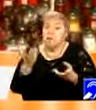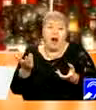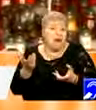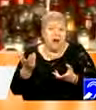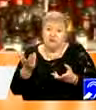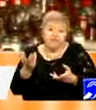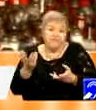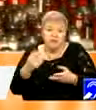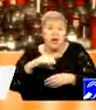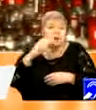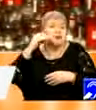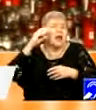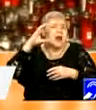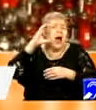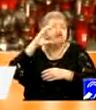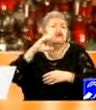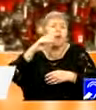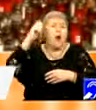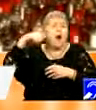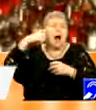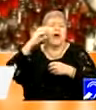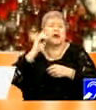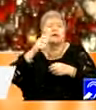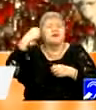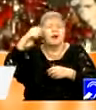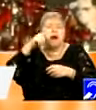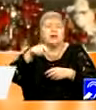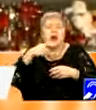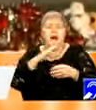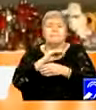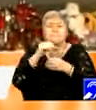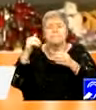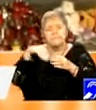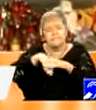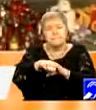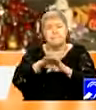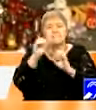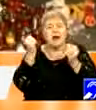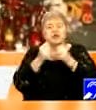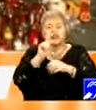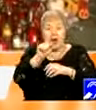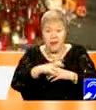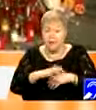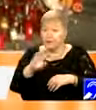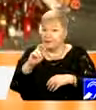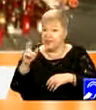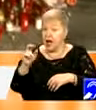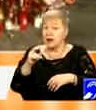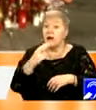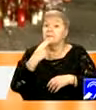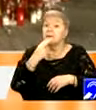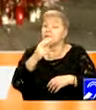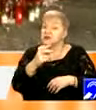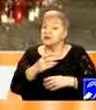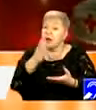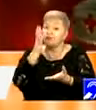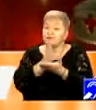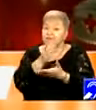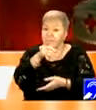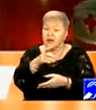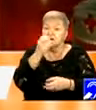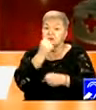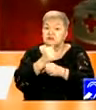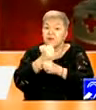cu camera de bord a autoturismului care se deplasa în acel moment, dar polițiștii au impus o